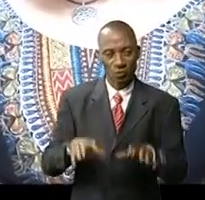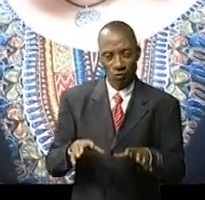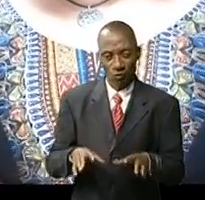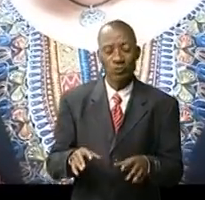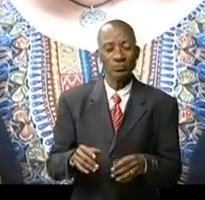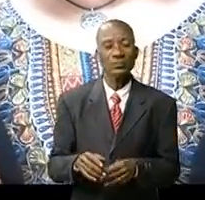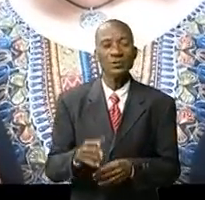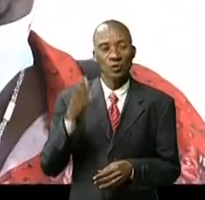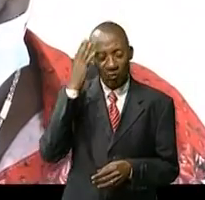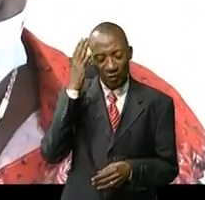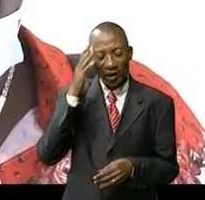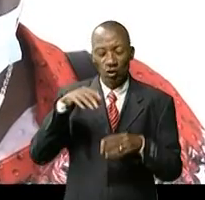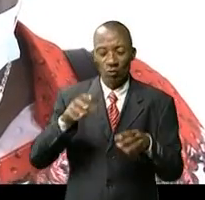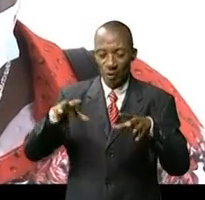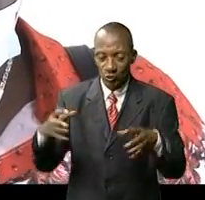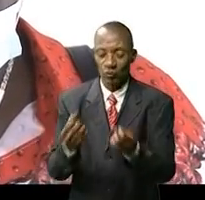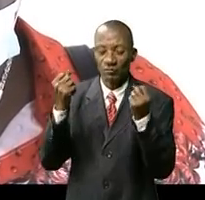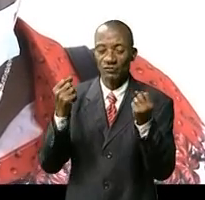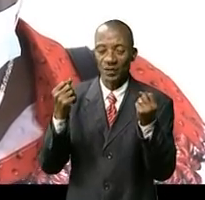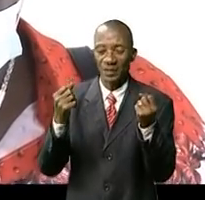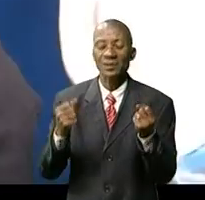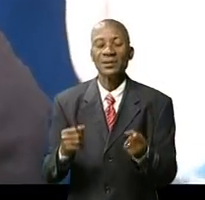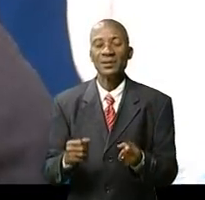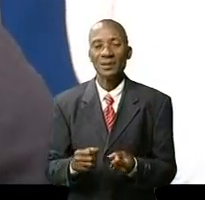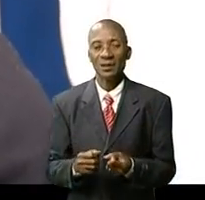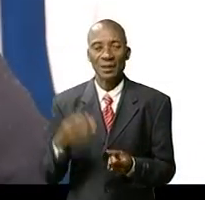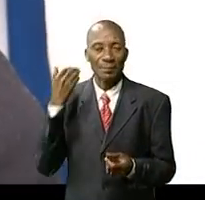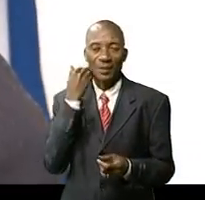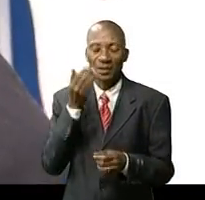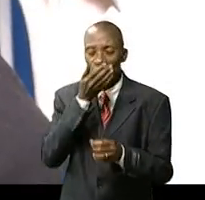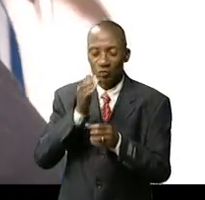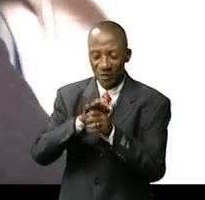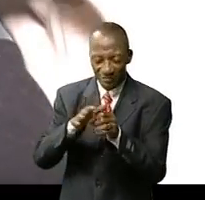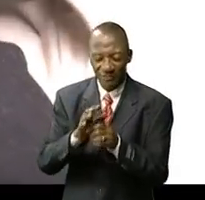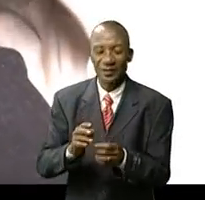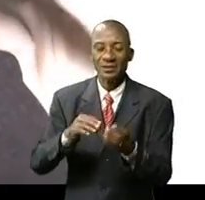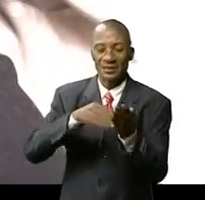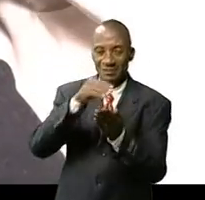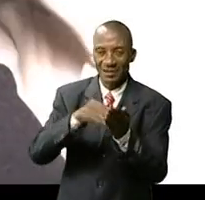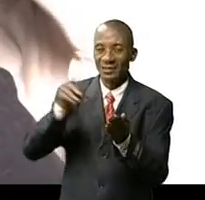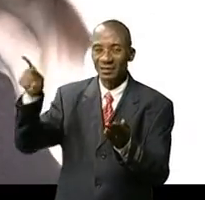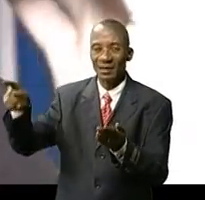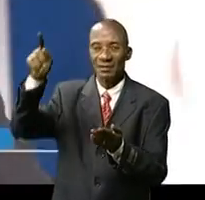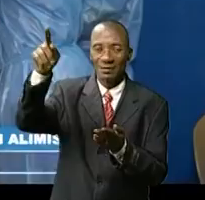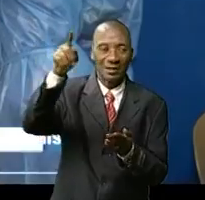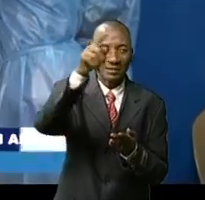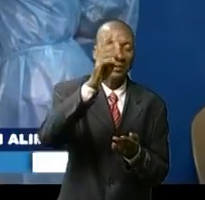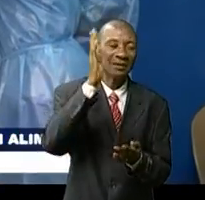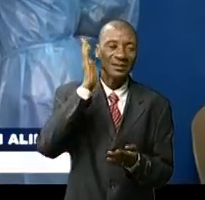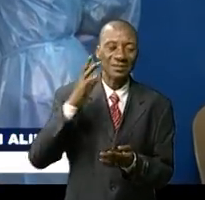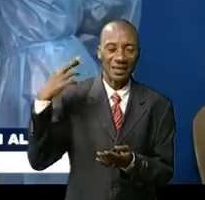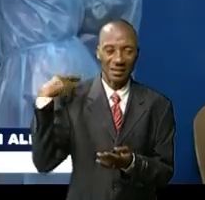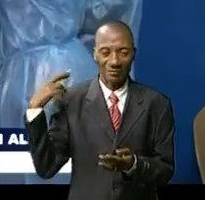de détection de la Covid-19, à savoir l'INRB et le laboratoire biomédical Saint-Raphaël de la Fondation Maison